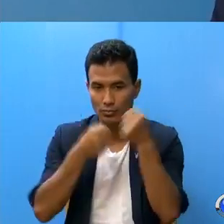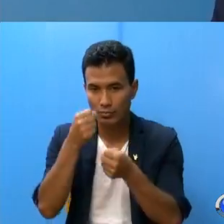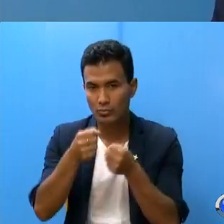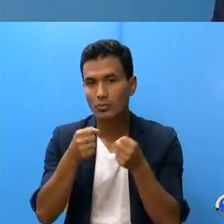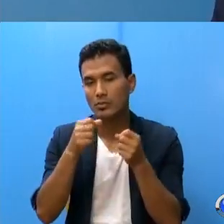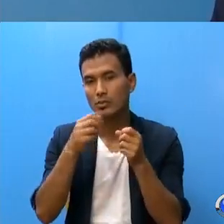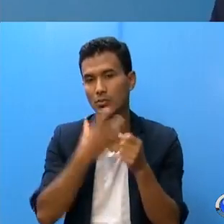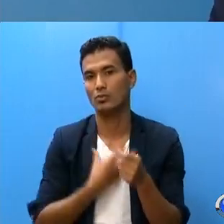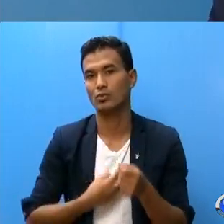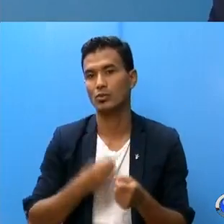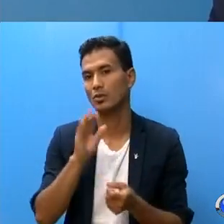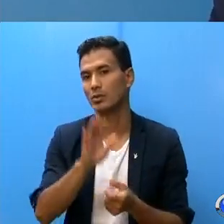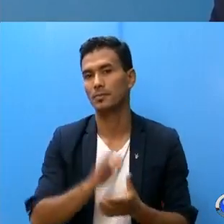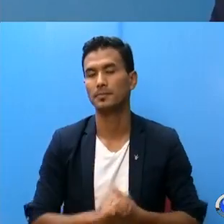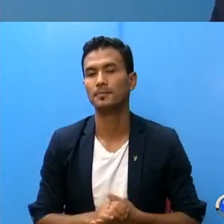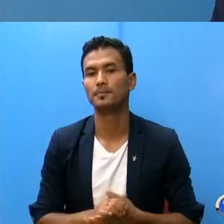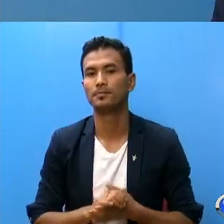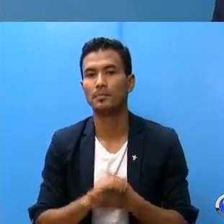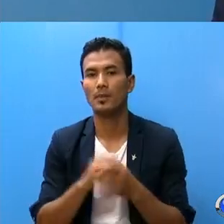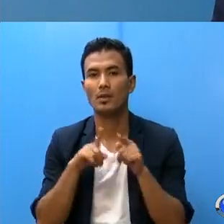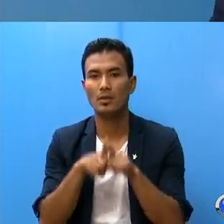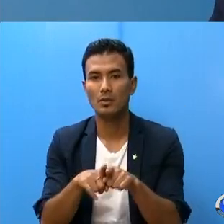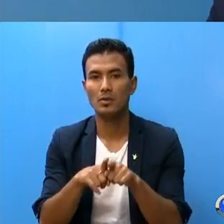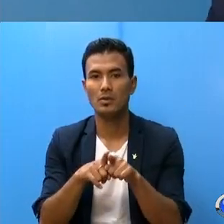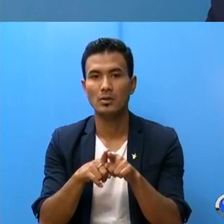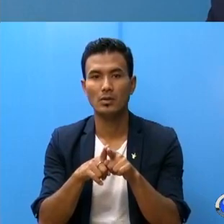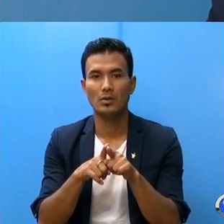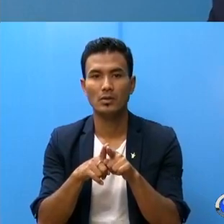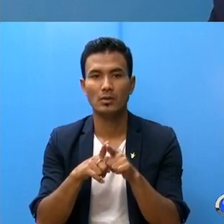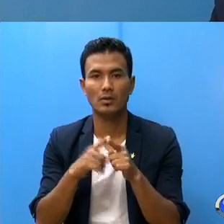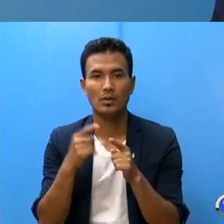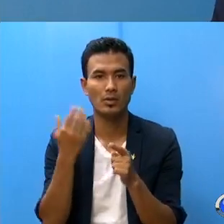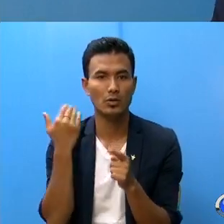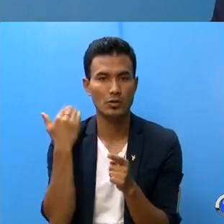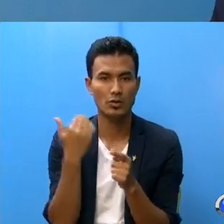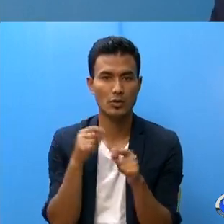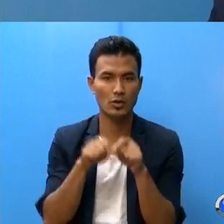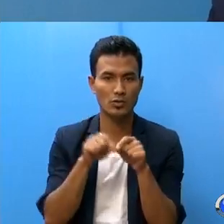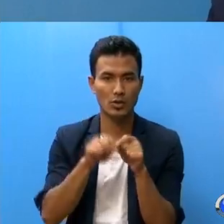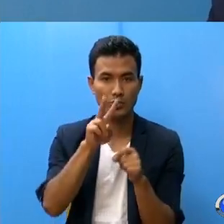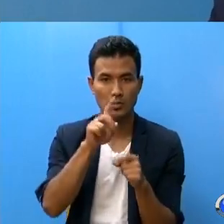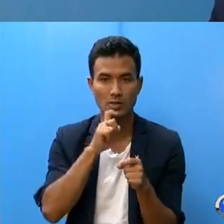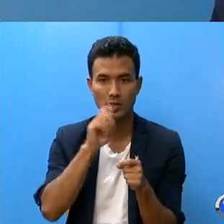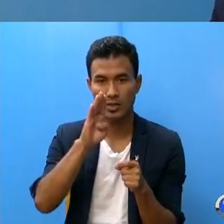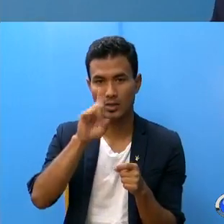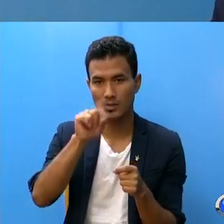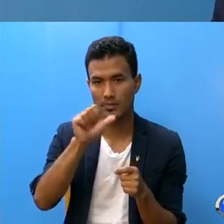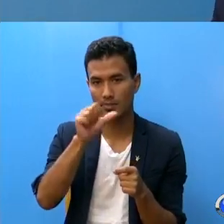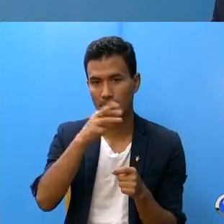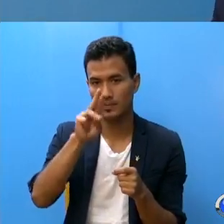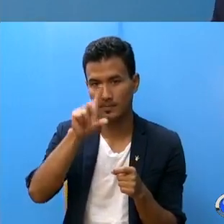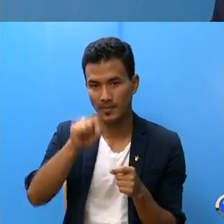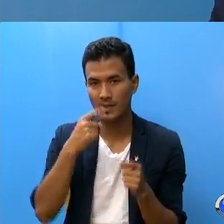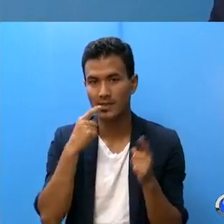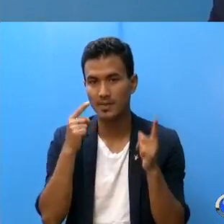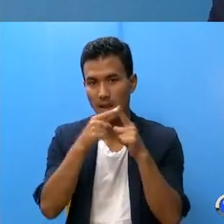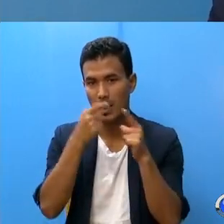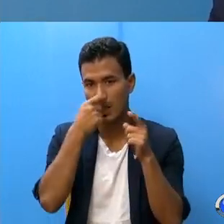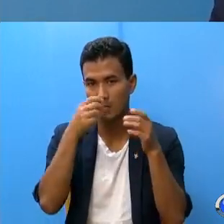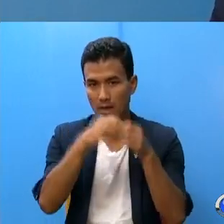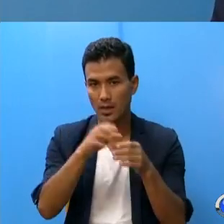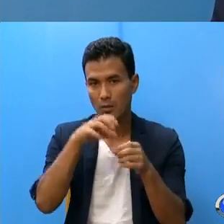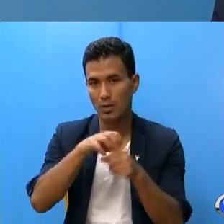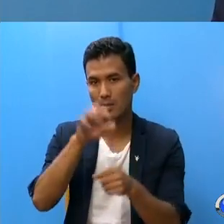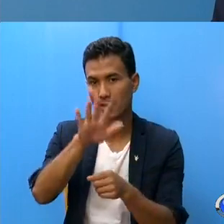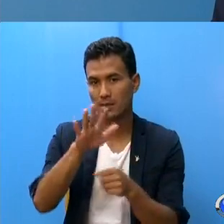सारे दुखित बनाएको छा साथे गत असार दुई गते बाजुरामा निमाल गाउपाली का ओडा नम्मर पांस